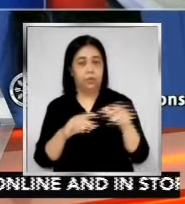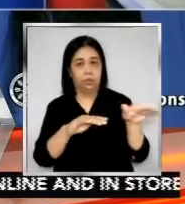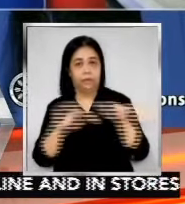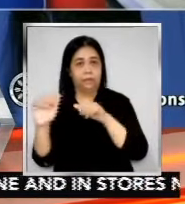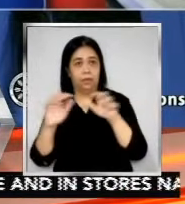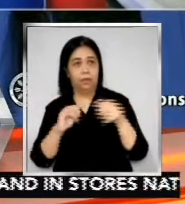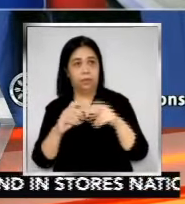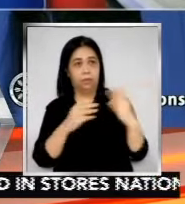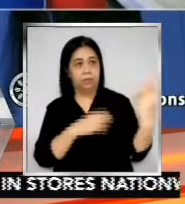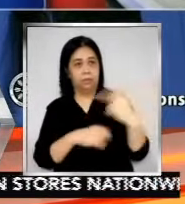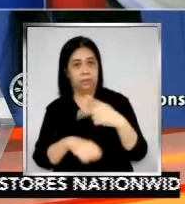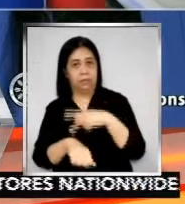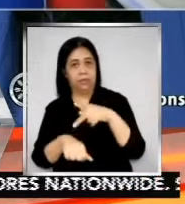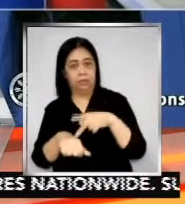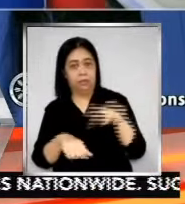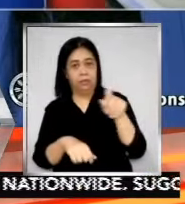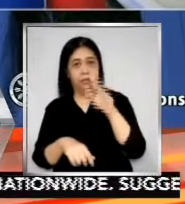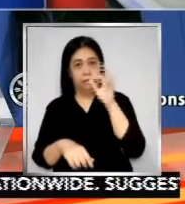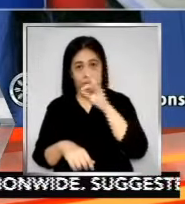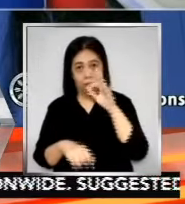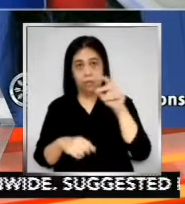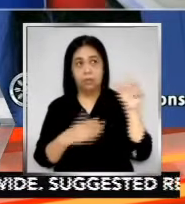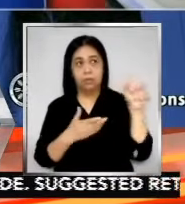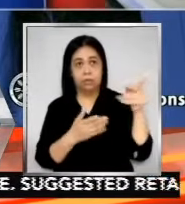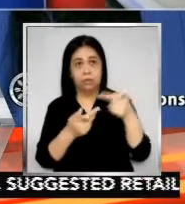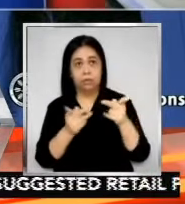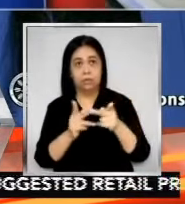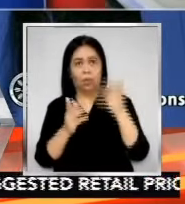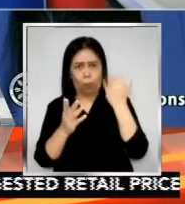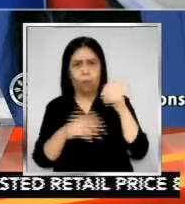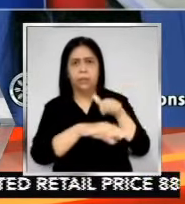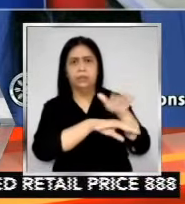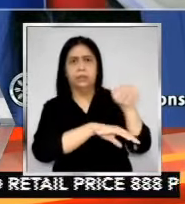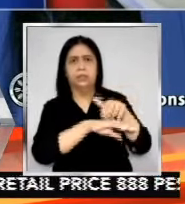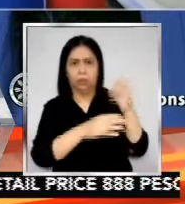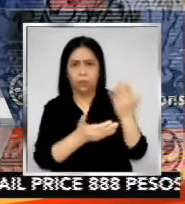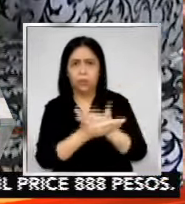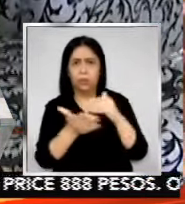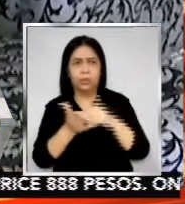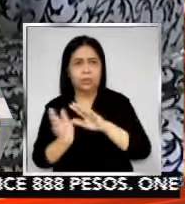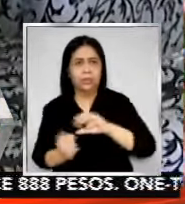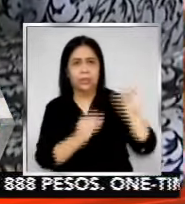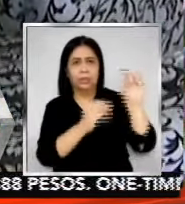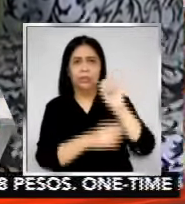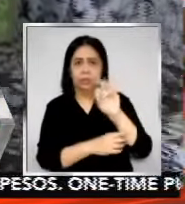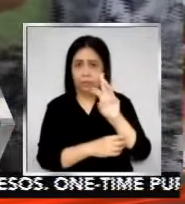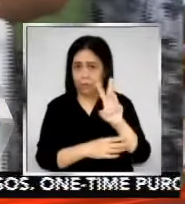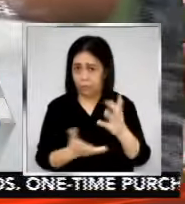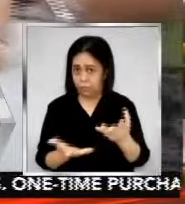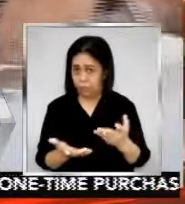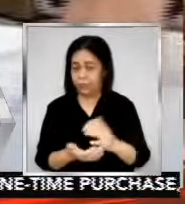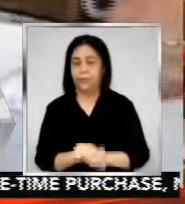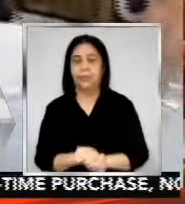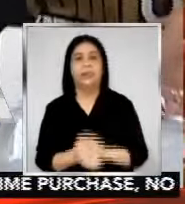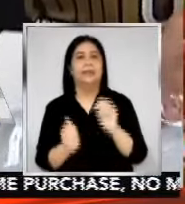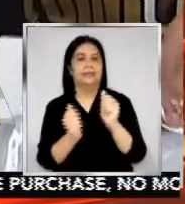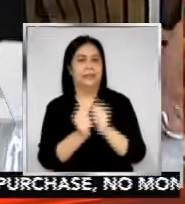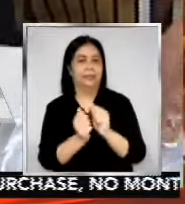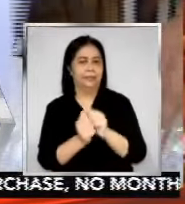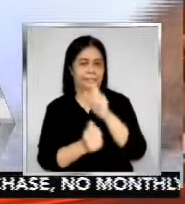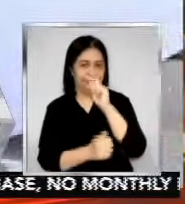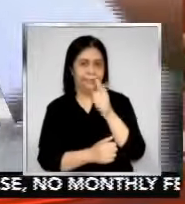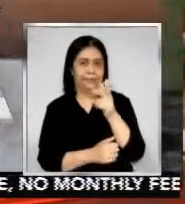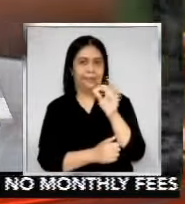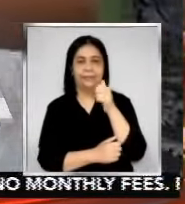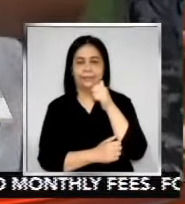ang ating mga kababayan doon, eh bakit tayo magpapadala ng mga bagong mga OFWs doon din, no? Kabilang dyan ang 29 anyos na si